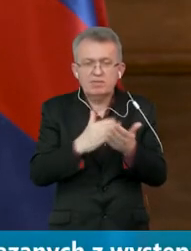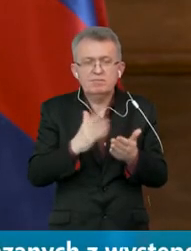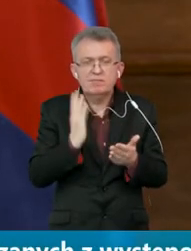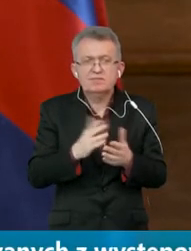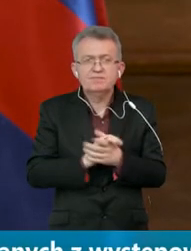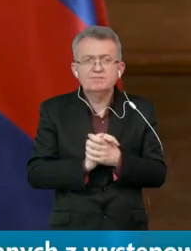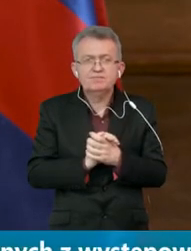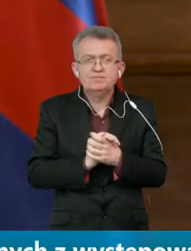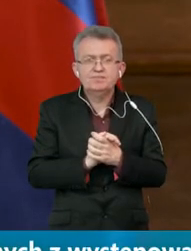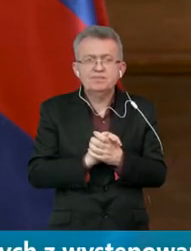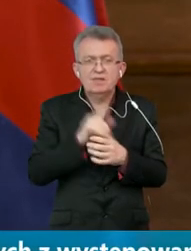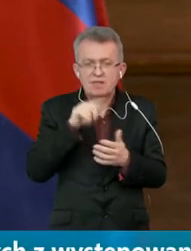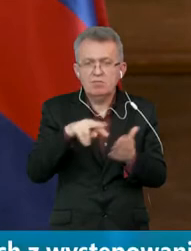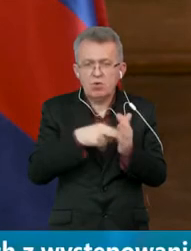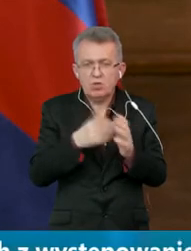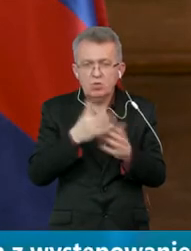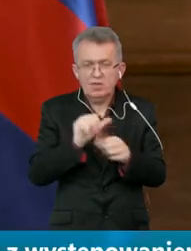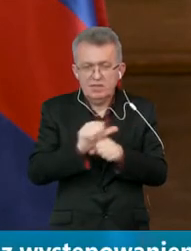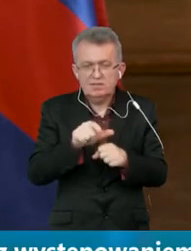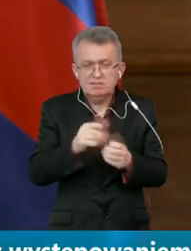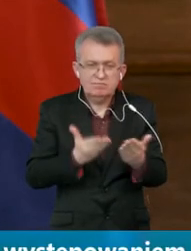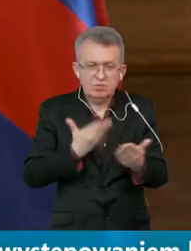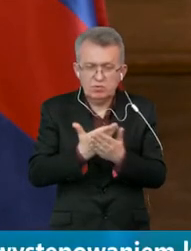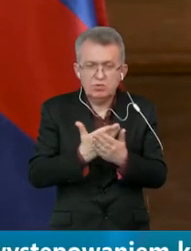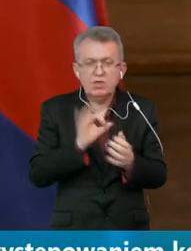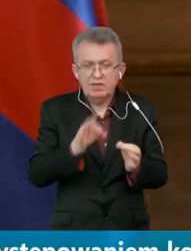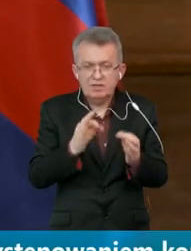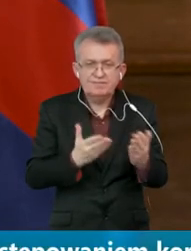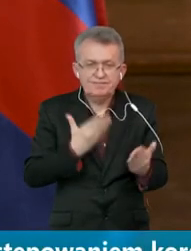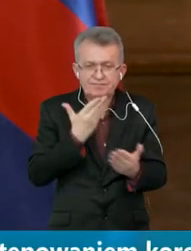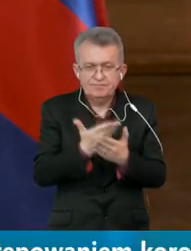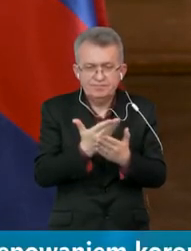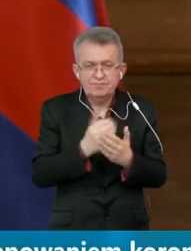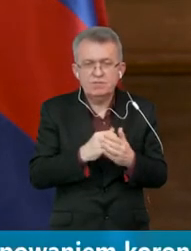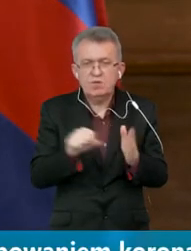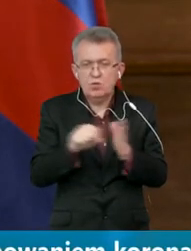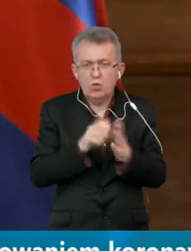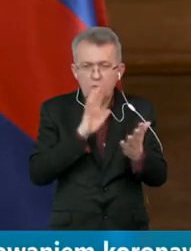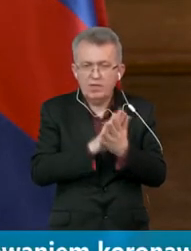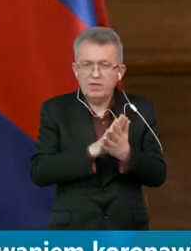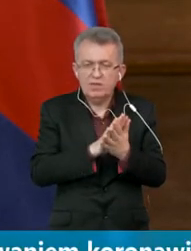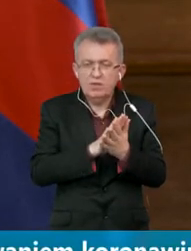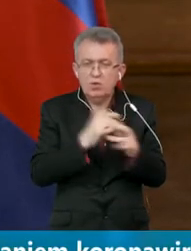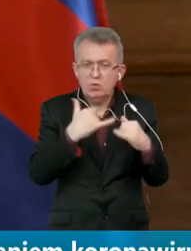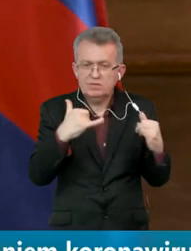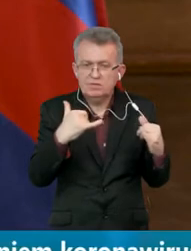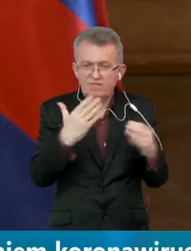Aleksandro, ten projekt, który w tej chwili będzie przedłożony, czy już jest przedkładany do opinii różnym podmiotom, dotyczy całego